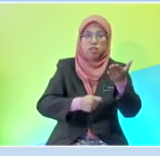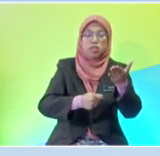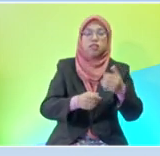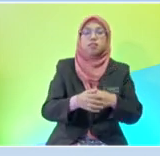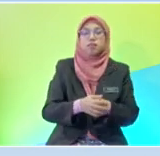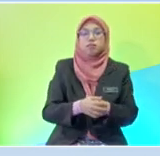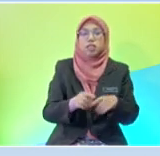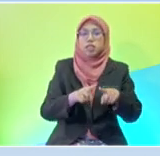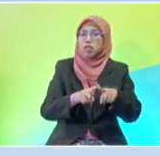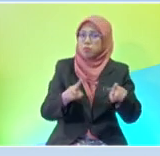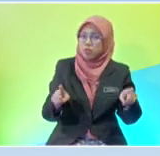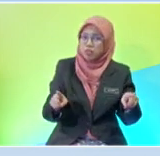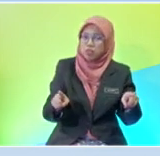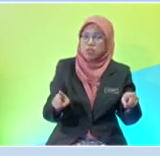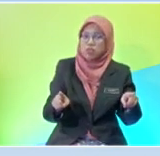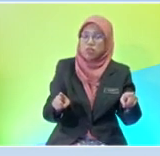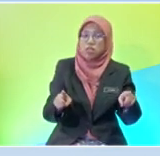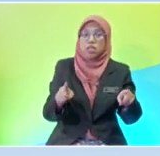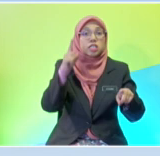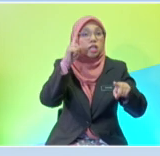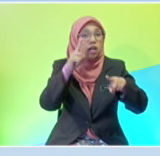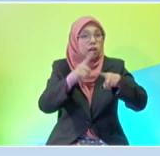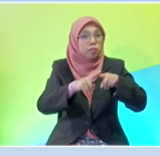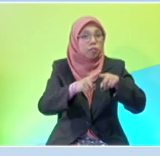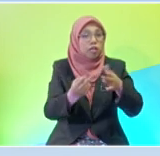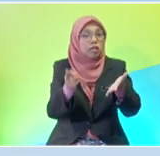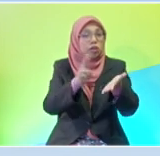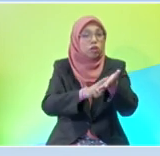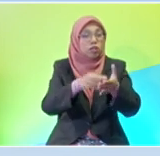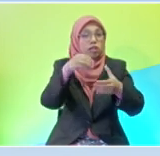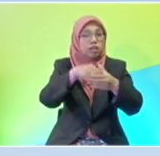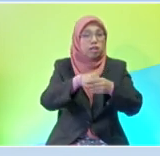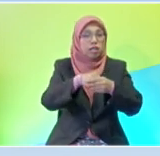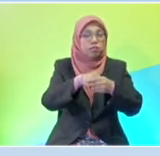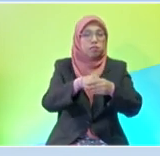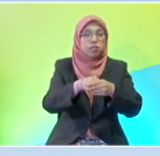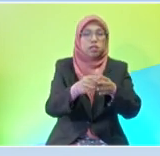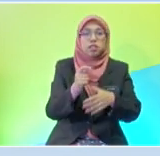tetapi tersilap record dalam ekosistem